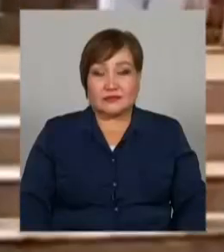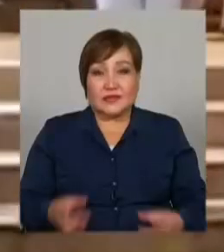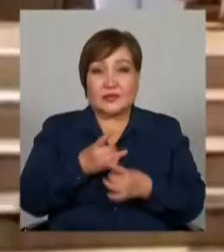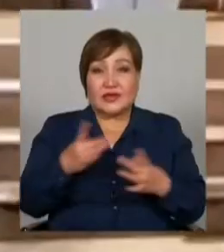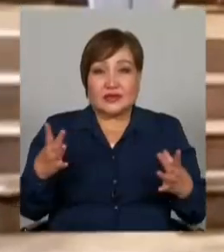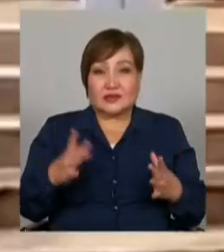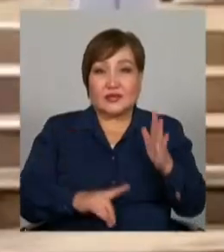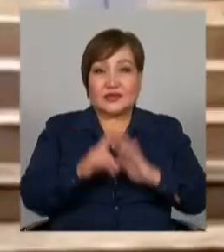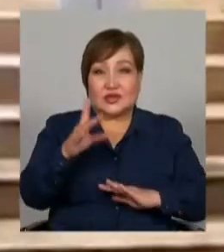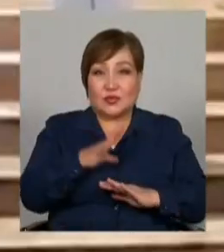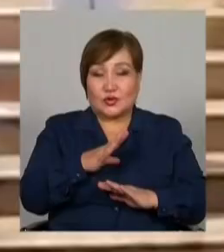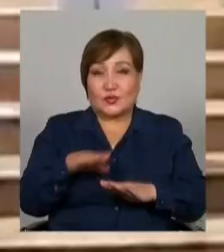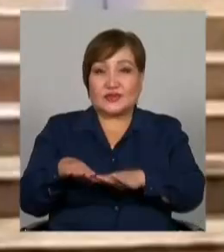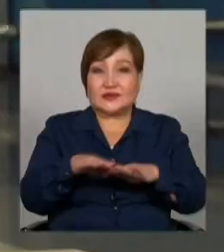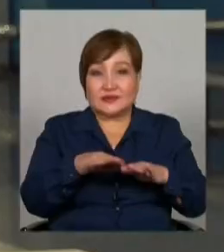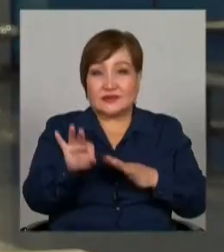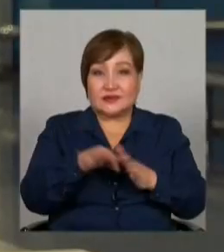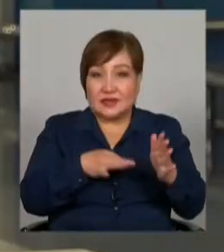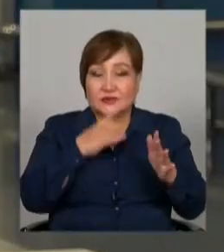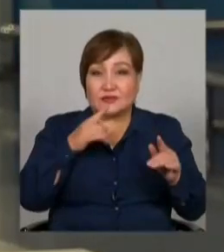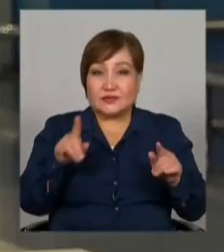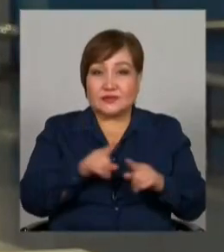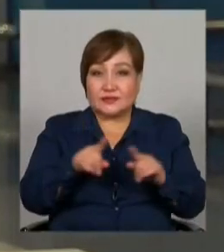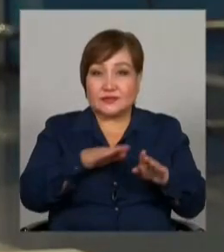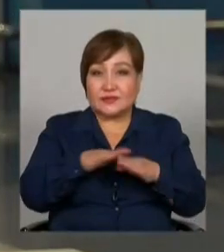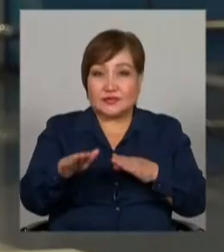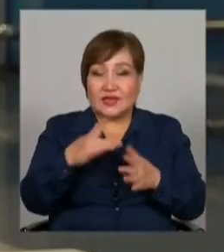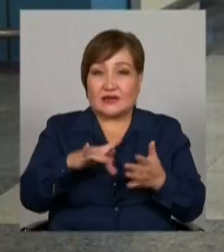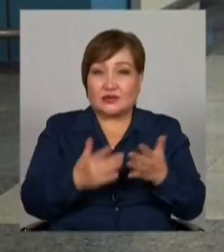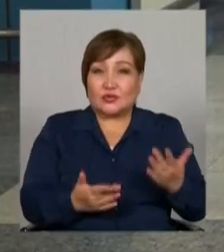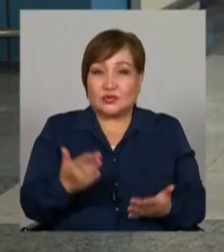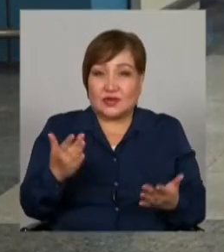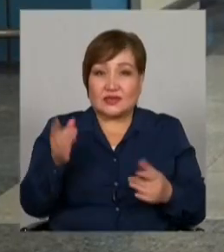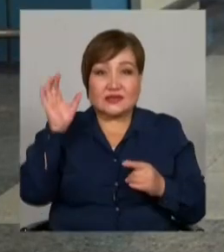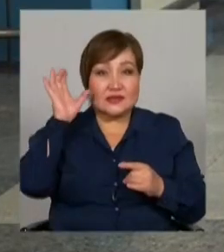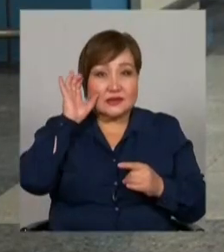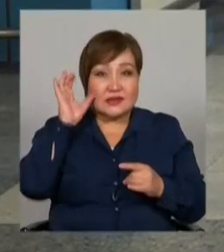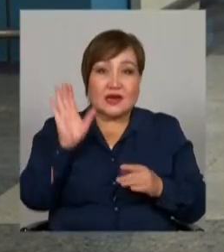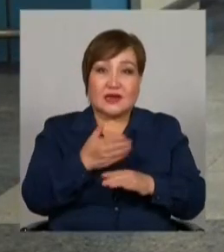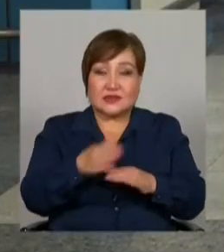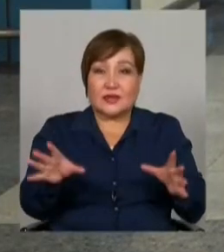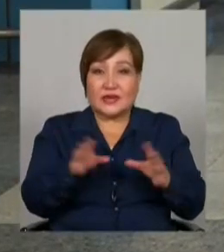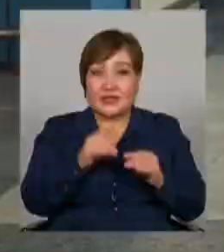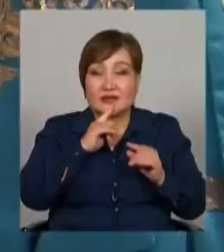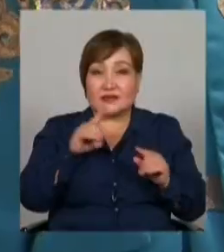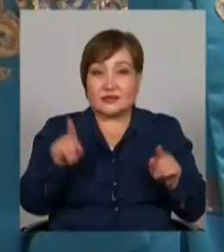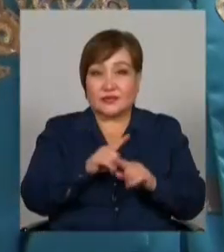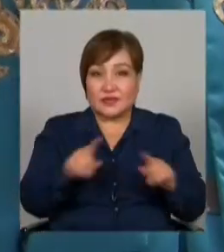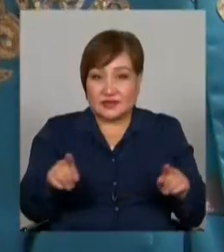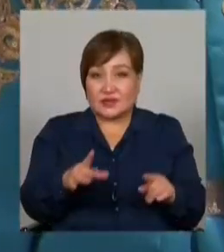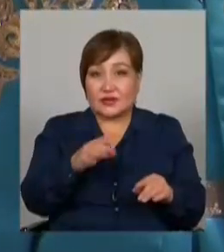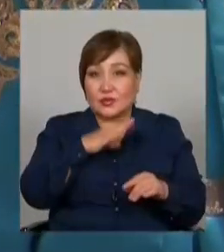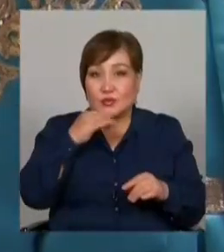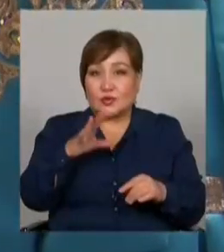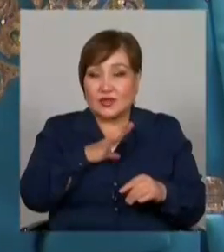Мерекенің бастауы болып, бір мезетте шырқалған әнұранда қала тұрғындары ұйып тыңдады. Арасында бірге шырқағандар көп болды. Ал тәуелсіздіктің нышаны болған